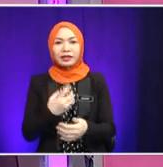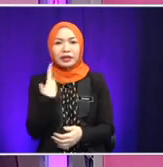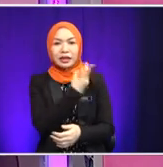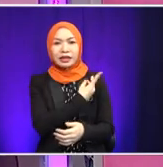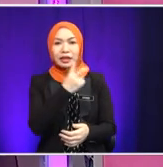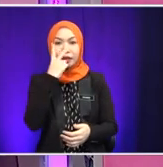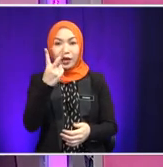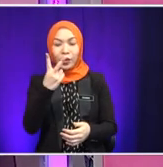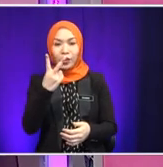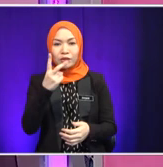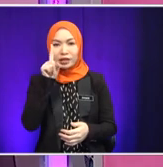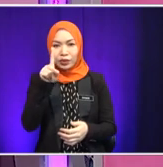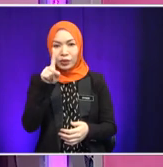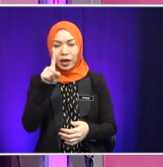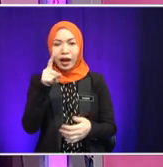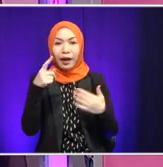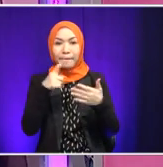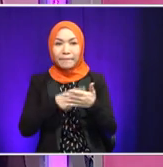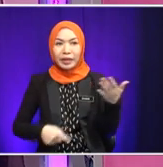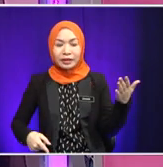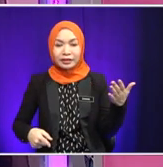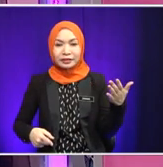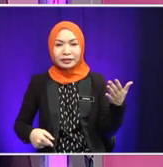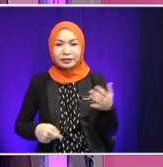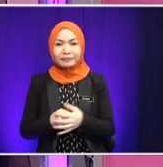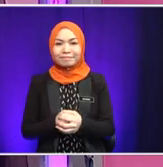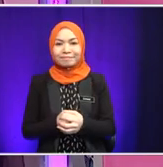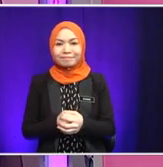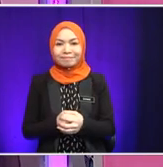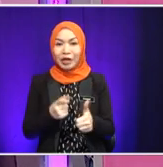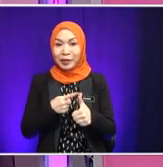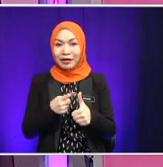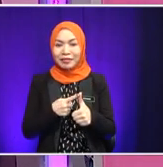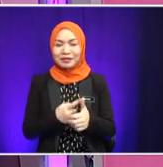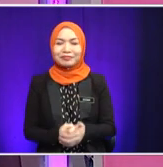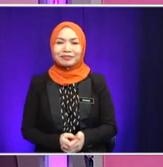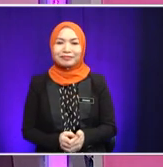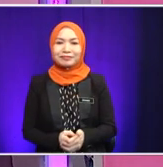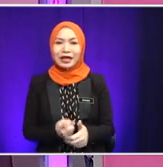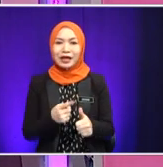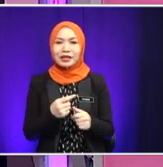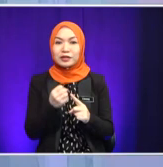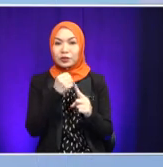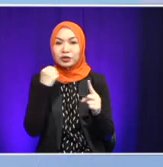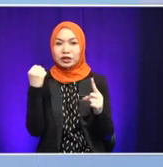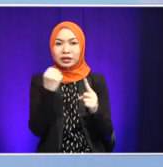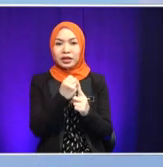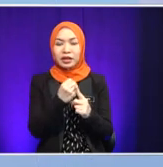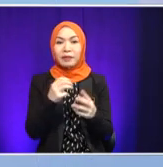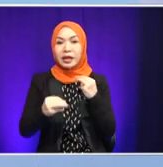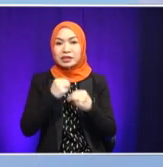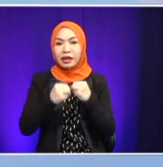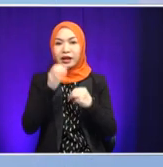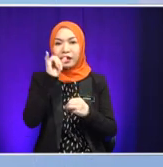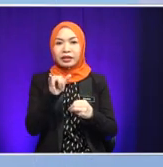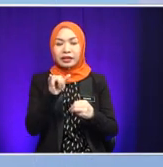persatu Apakah konten campuran tersebut ya oke oke yang pertama adalah masalah yang